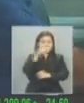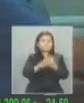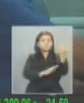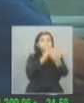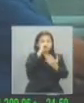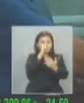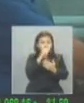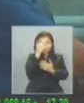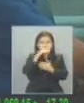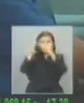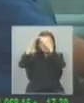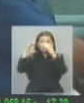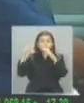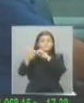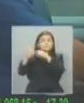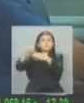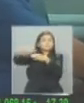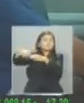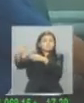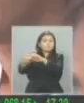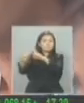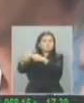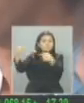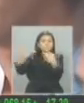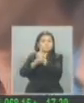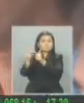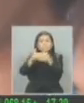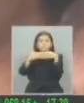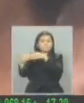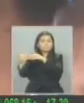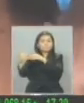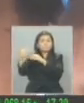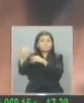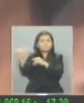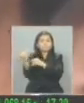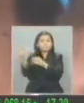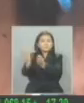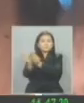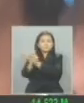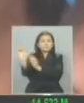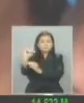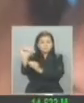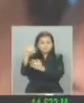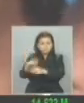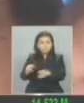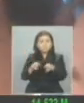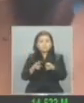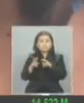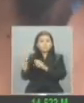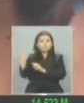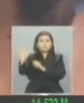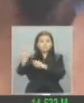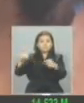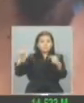ประสบปัญหาภายในของทีมแล้วก็ผลงานของทีมนั้นตกต่ำย่ำแย่ลงด้วยค่ะโดยดุสิตจะเซ็นสัญญ